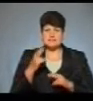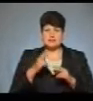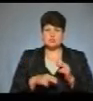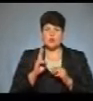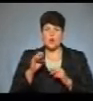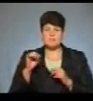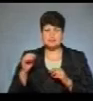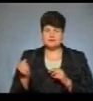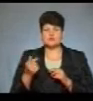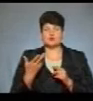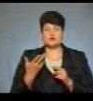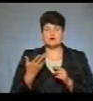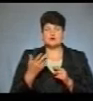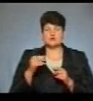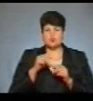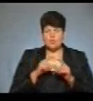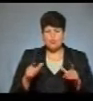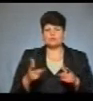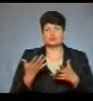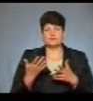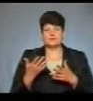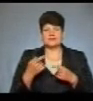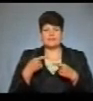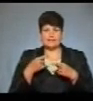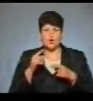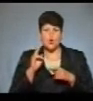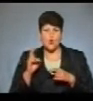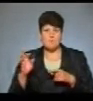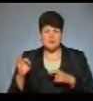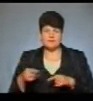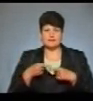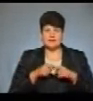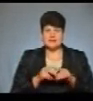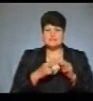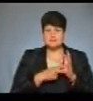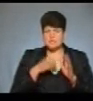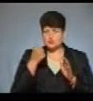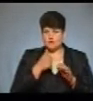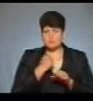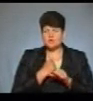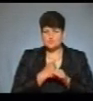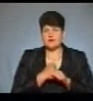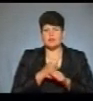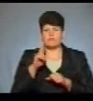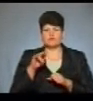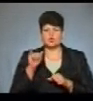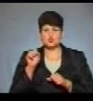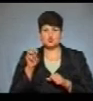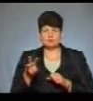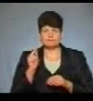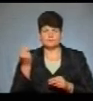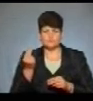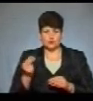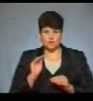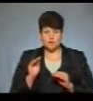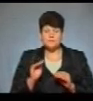школу, кооперативний технікум і школу декораторів. 17 років працювала художником-декоратором у ЦУМі. Перша персональна виставка